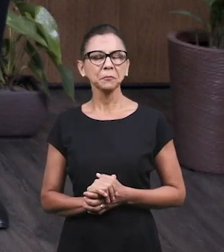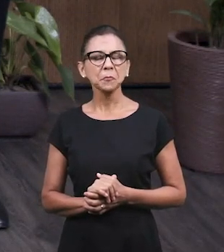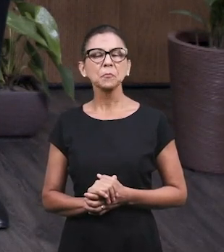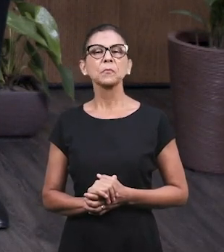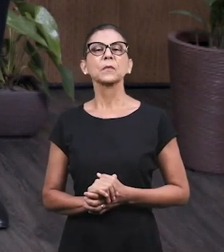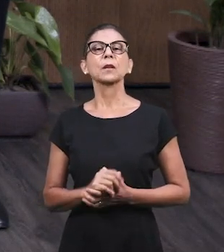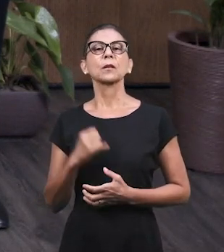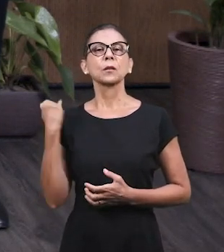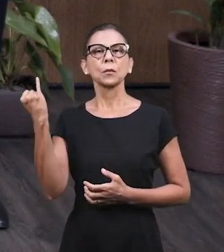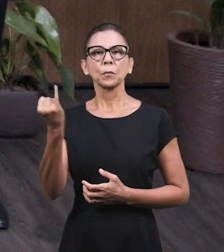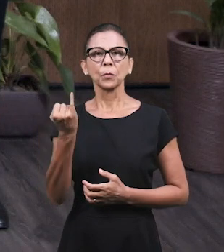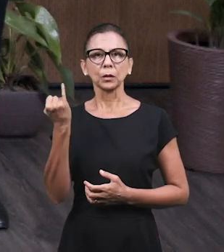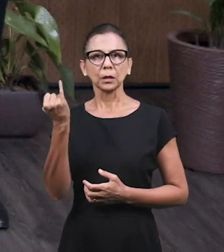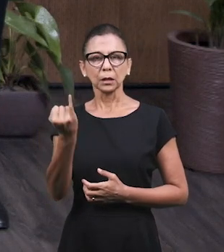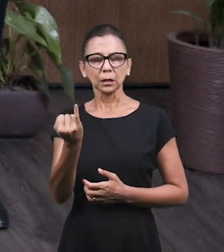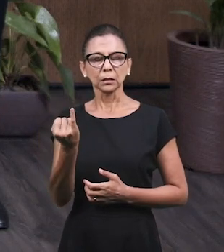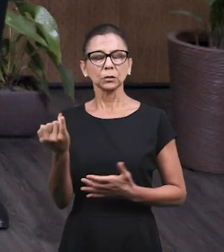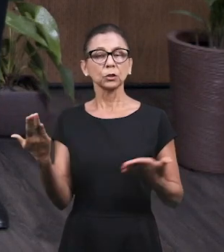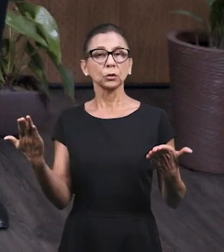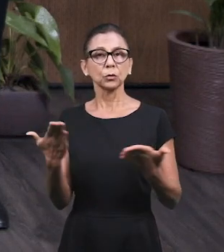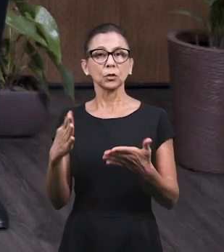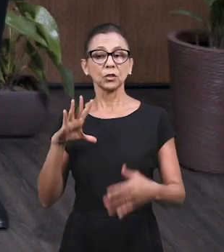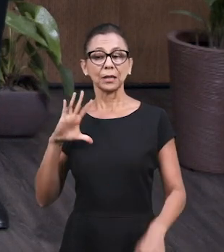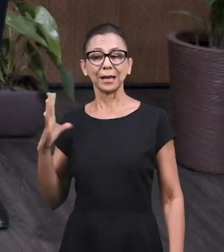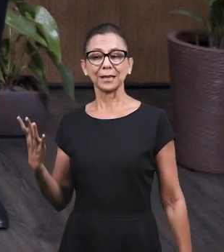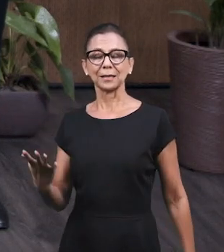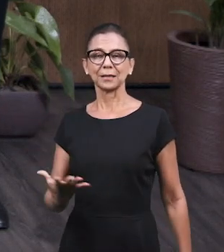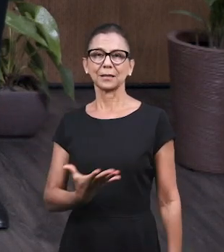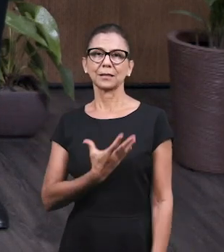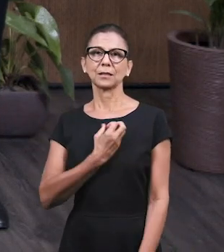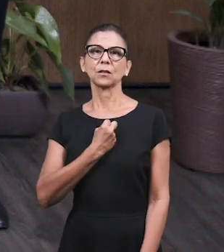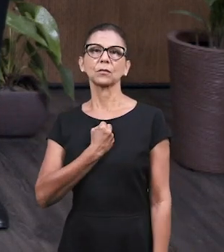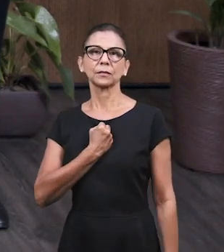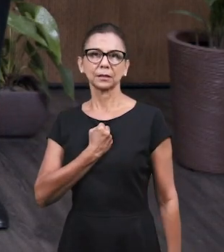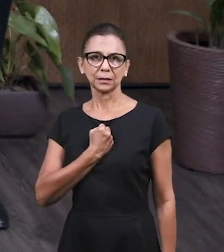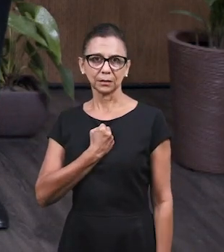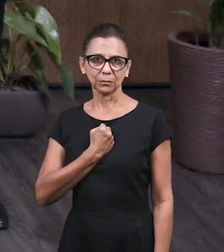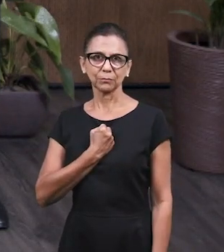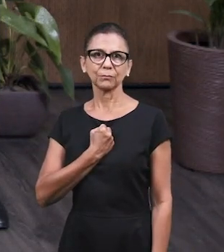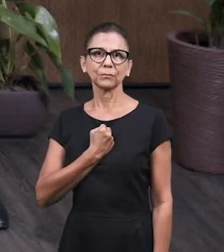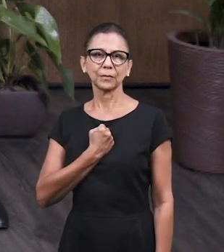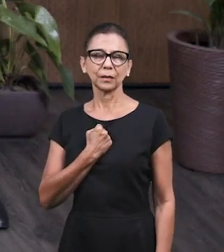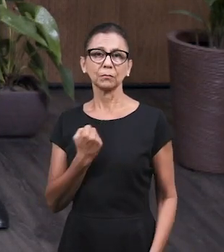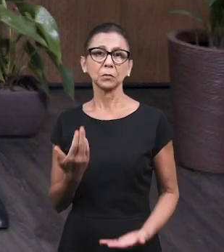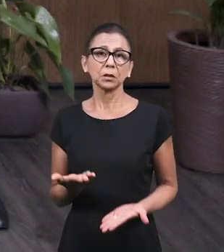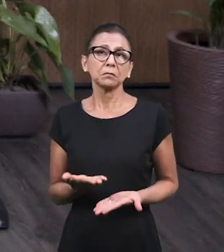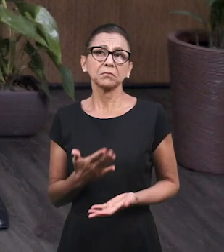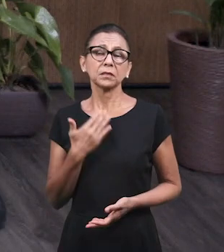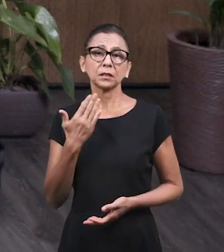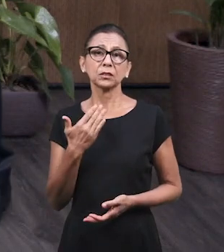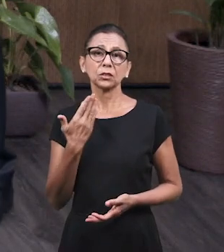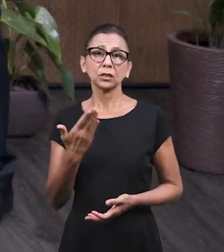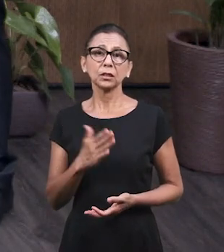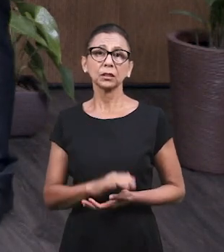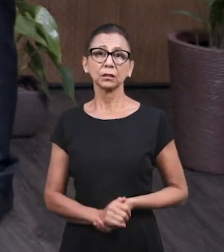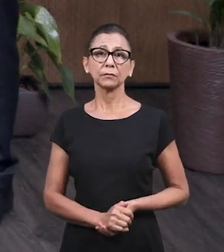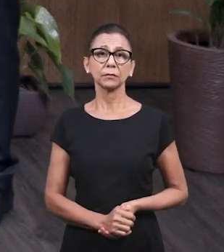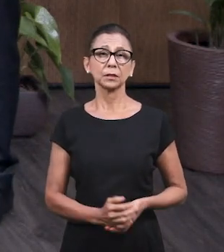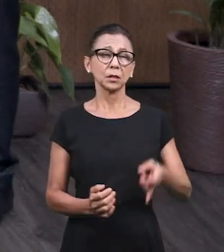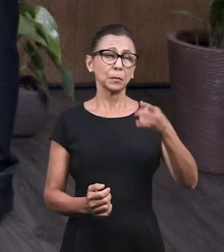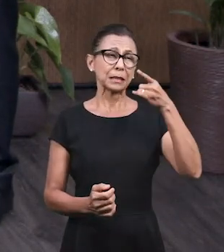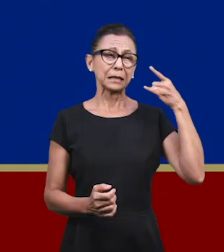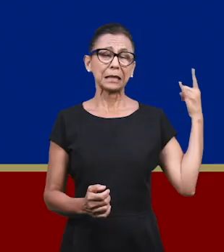du salut de son âme. Parce que quel profit aurait à l'homme de